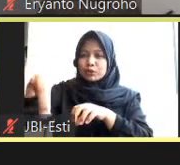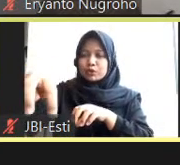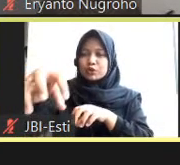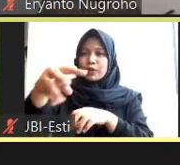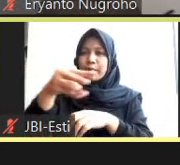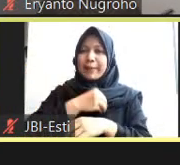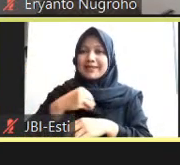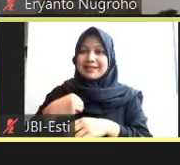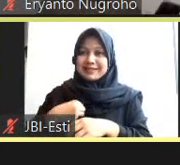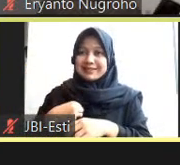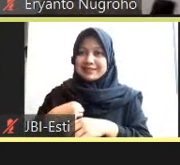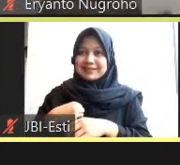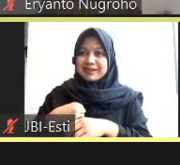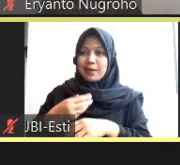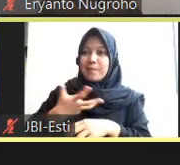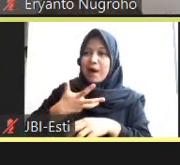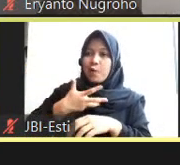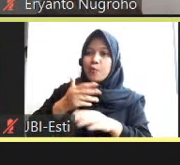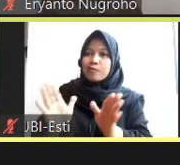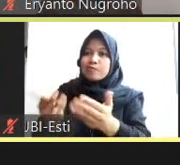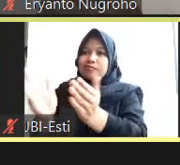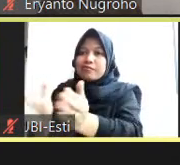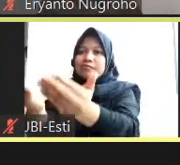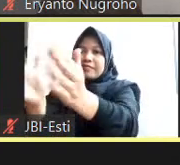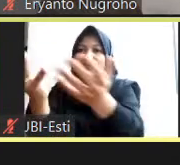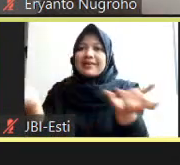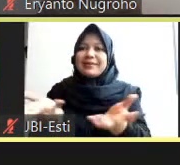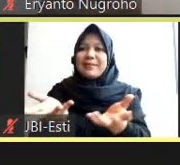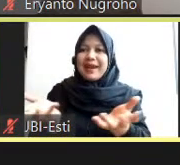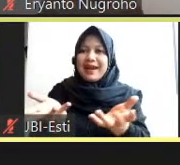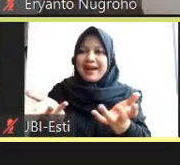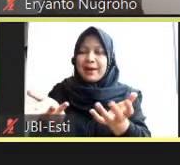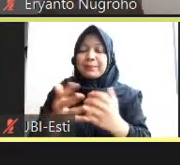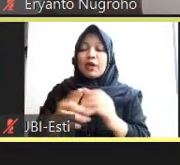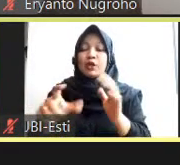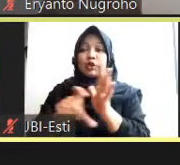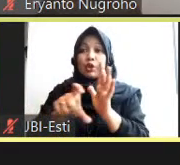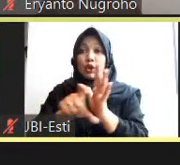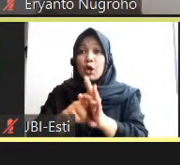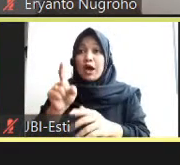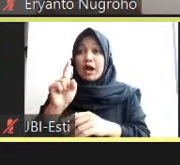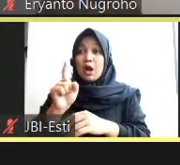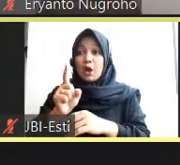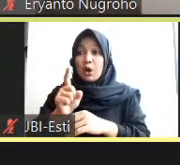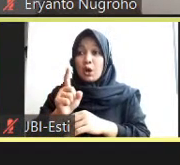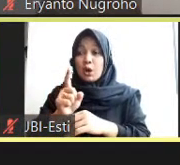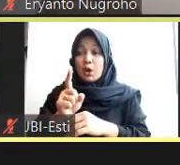bisa kita tempatin gitu. Misalnya saat waktu aksi, ketika aksi di